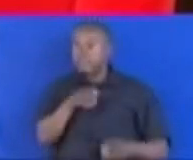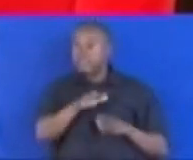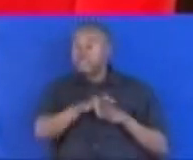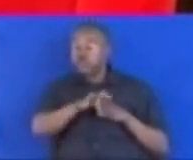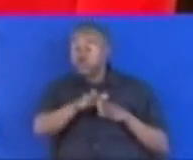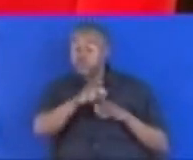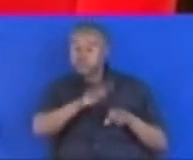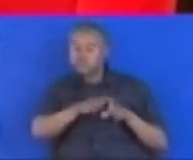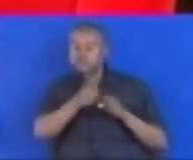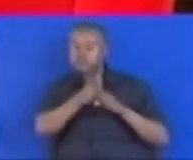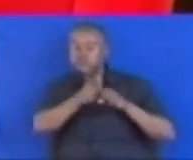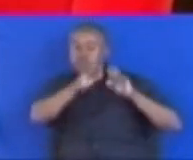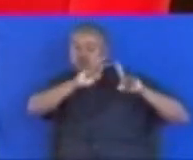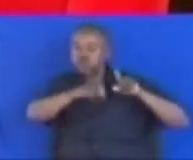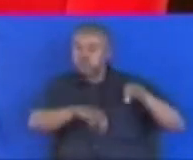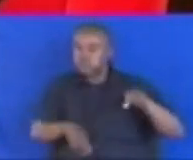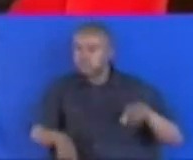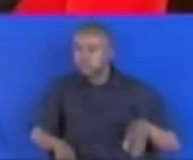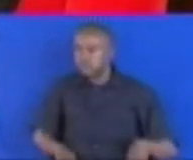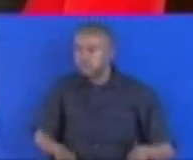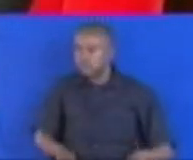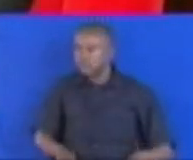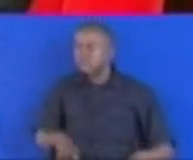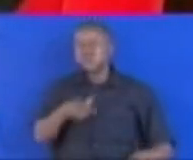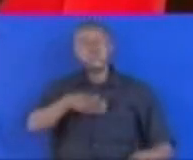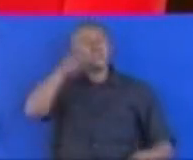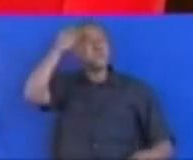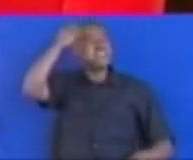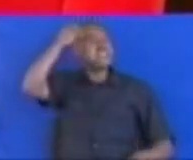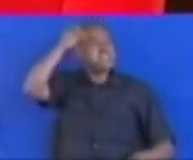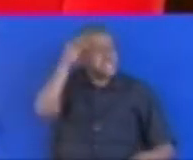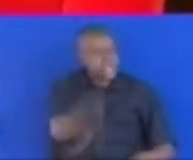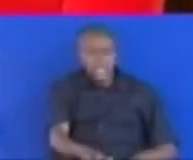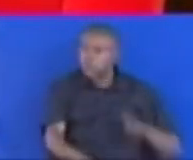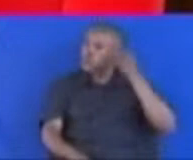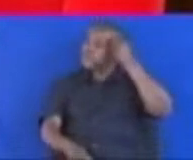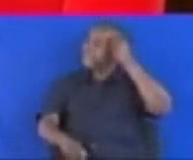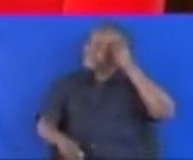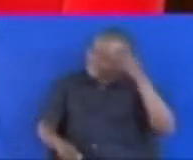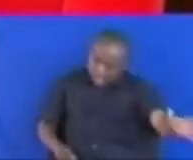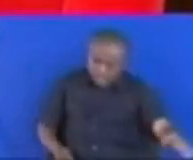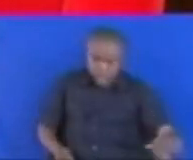inafanywa uchunguzi. Mheshimiwa Naibu Speaker, ni ujinga kuruhusu taifa zima